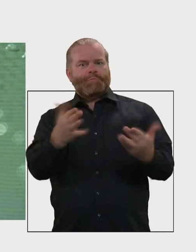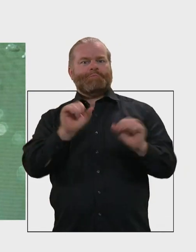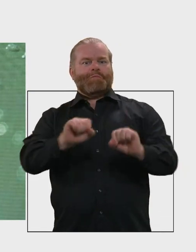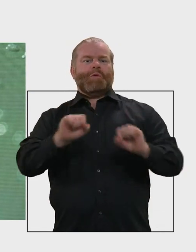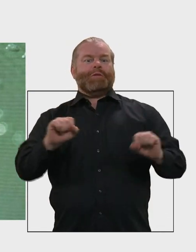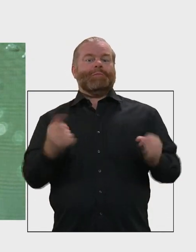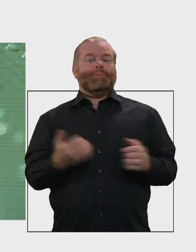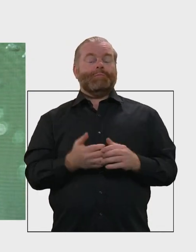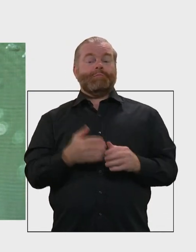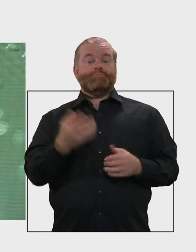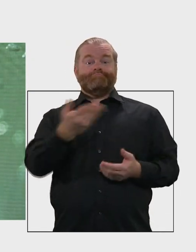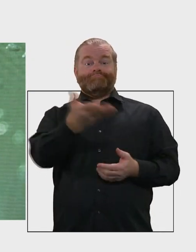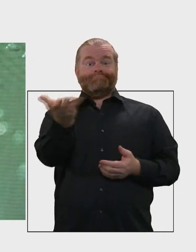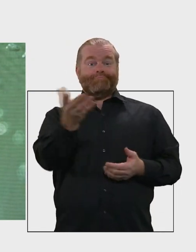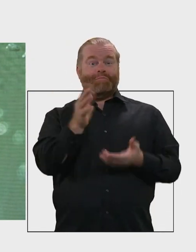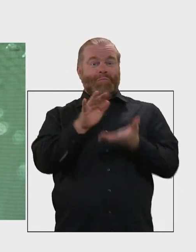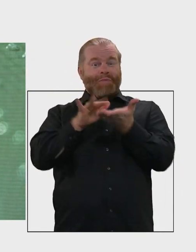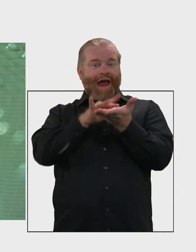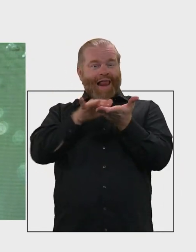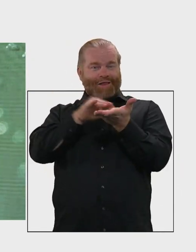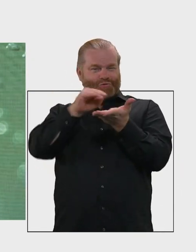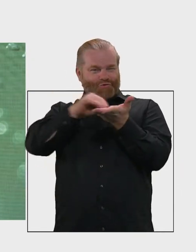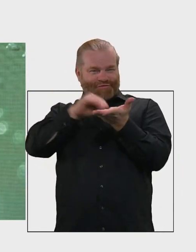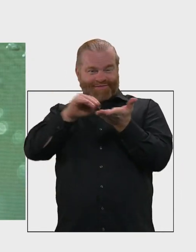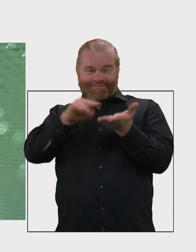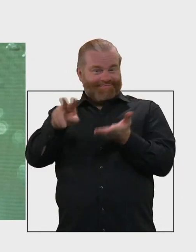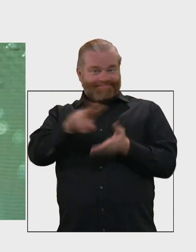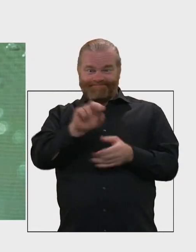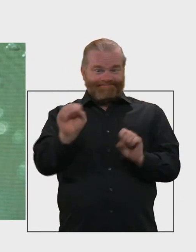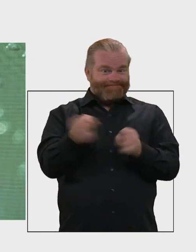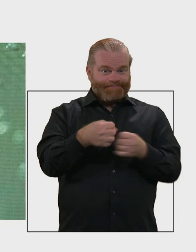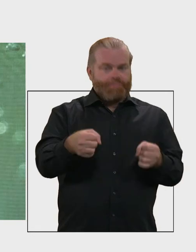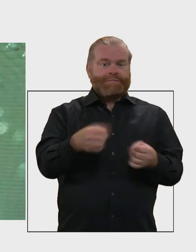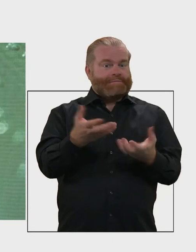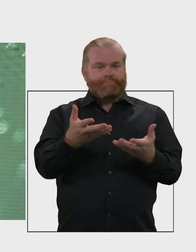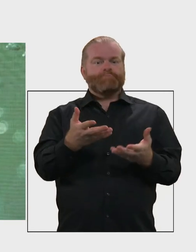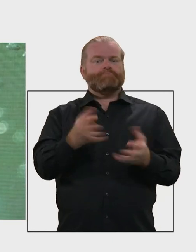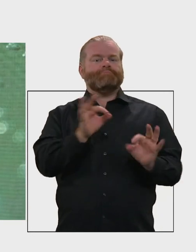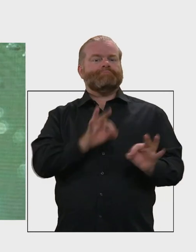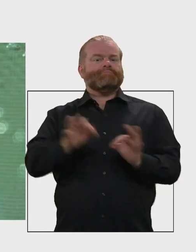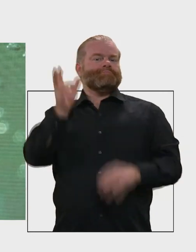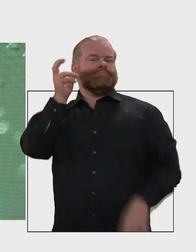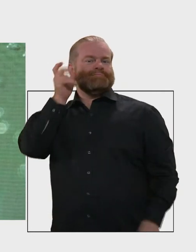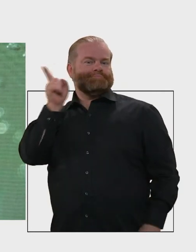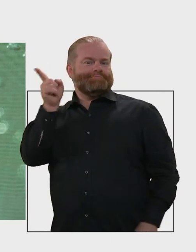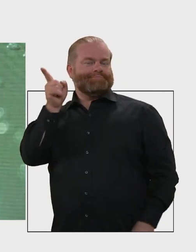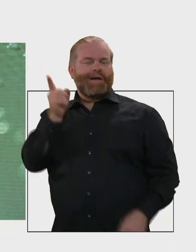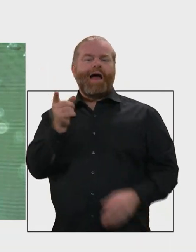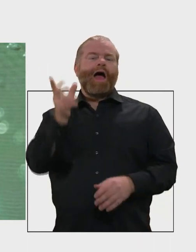blinde Personen, der kann noch mal über die Audiodeskription dieses Bild im Kopf entstehen lassen. Das ist